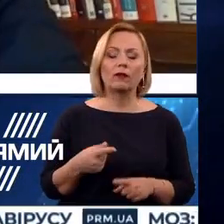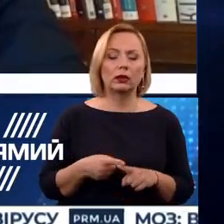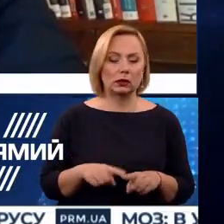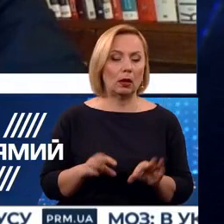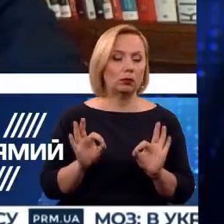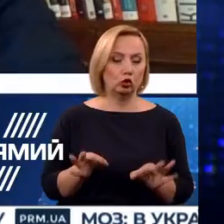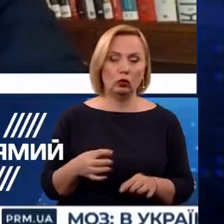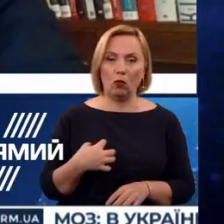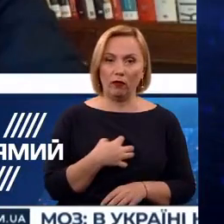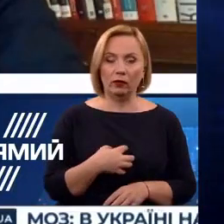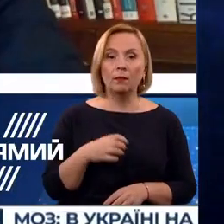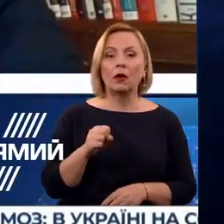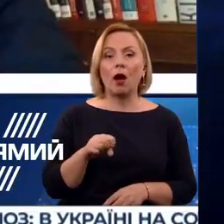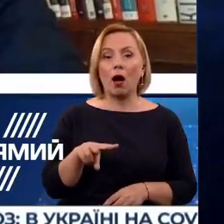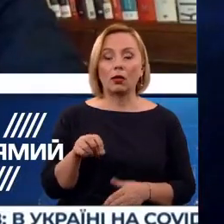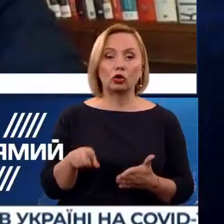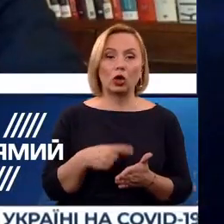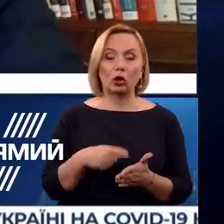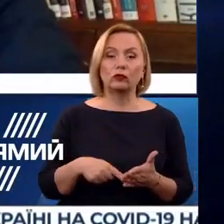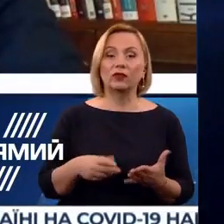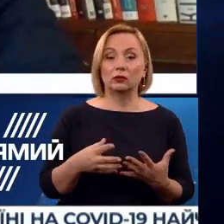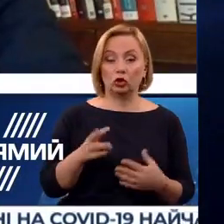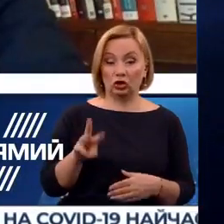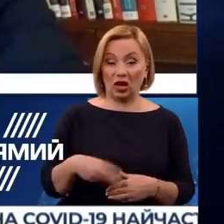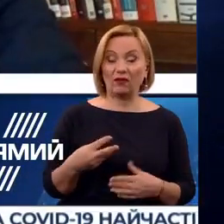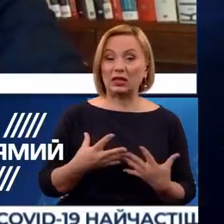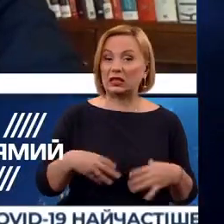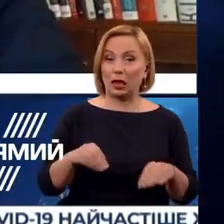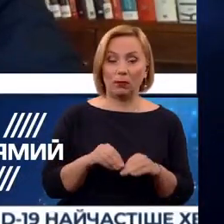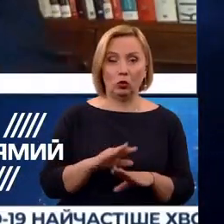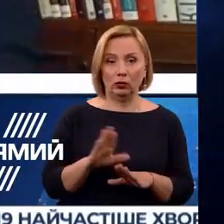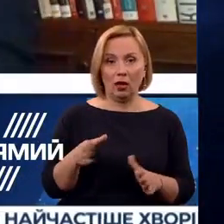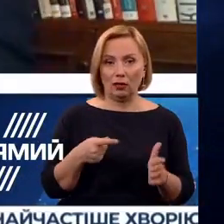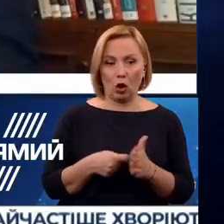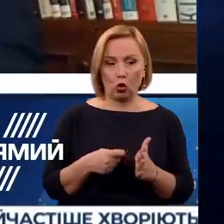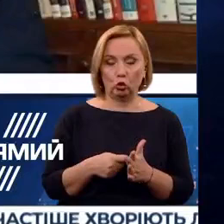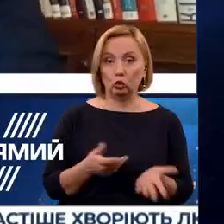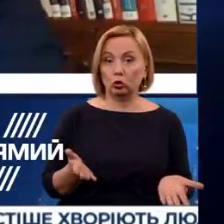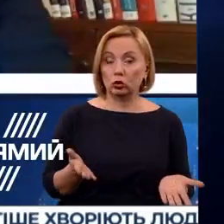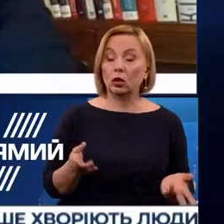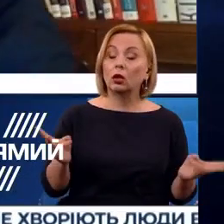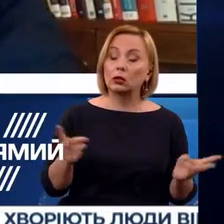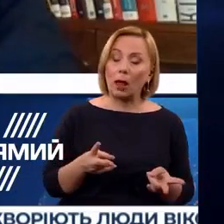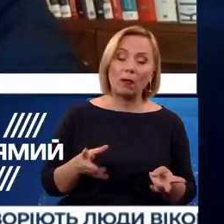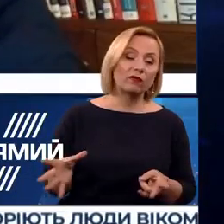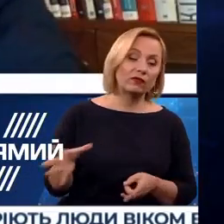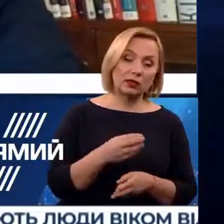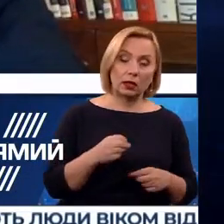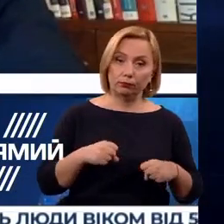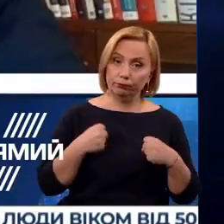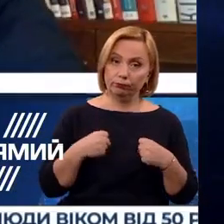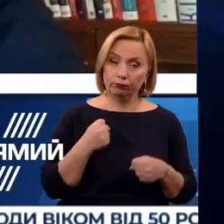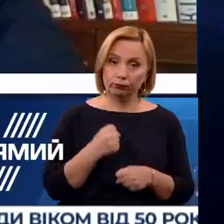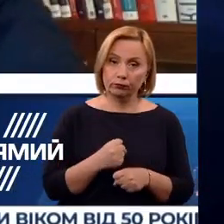але скасуванням штрафів сім'ю не нагодуєш і зарплату людині не заплатиш. Тому треба максимально все робити для того,